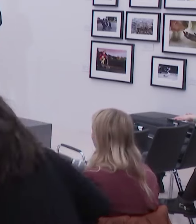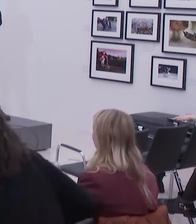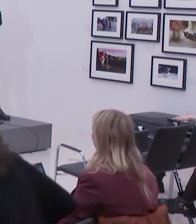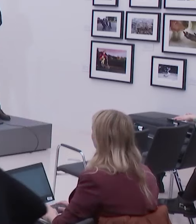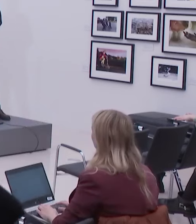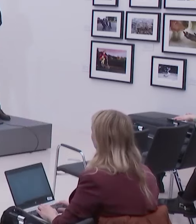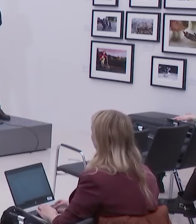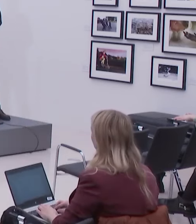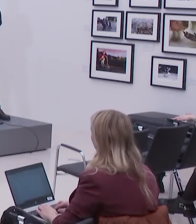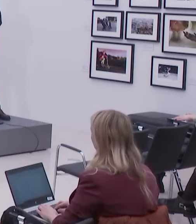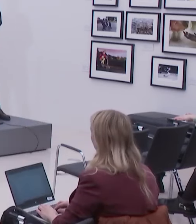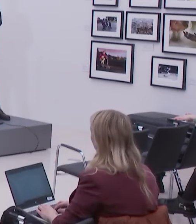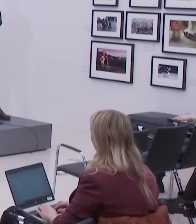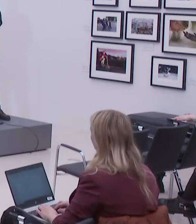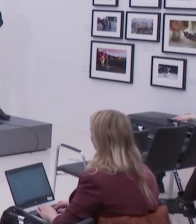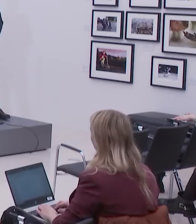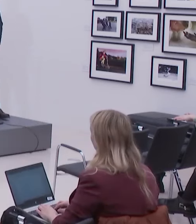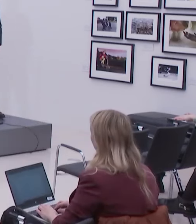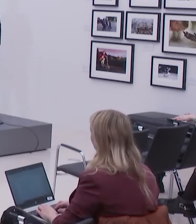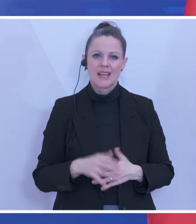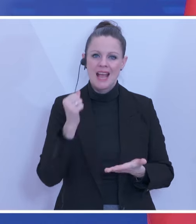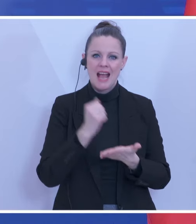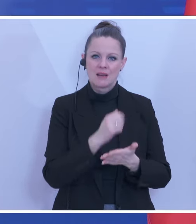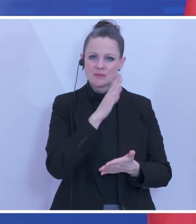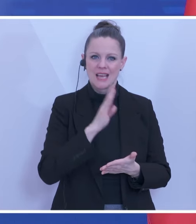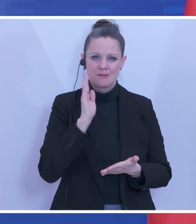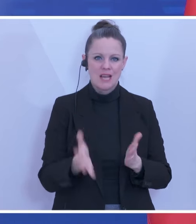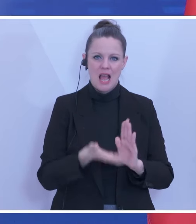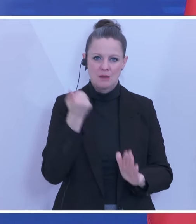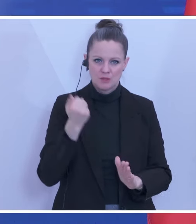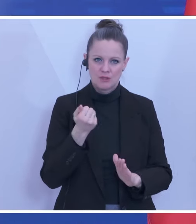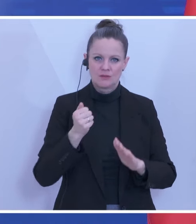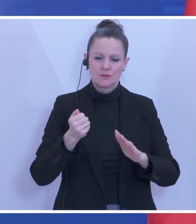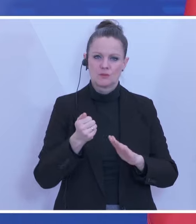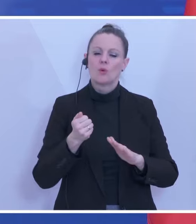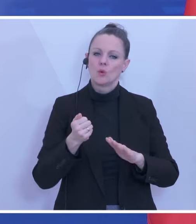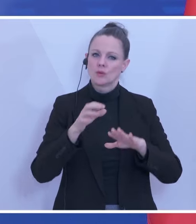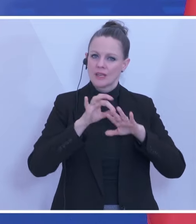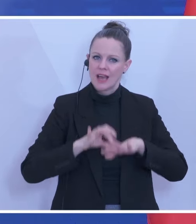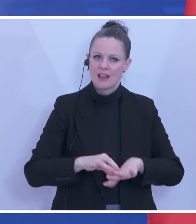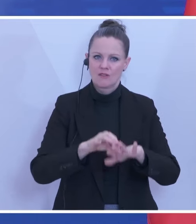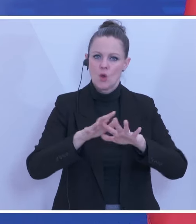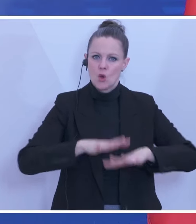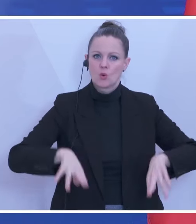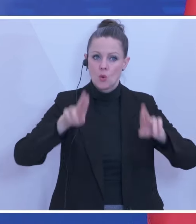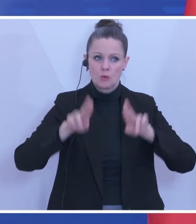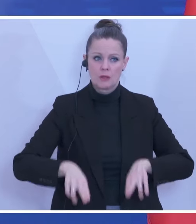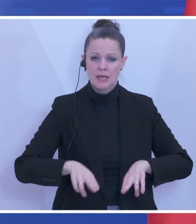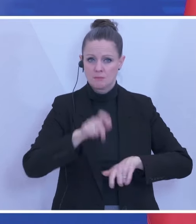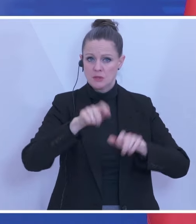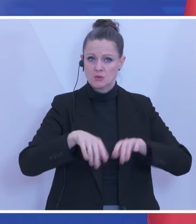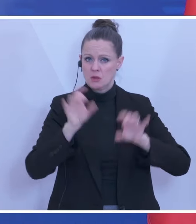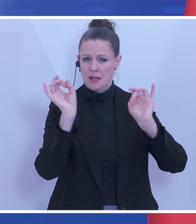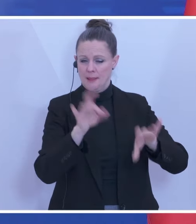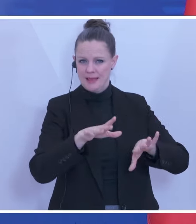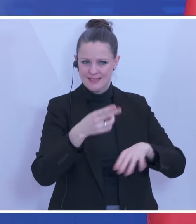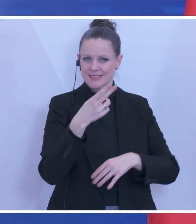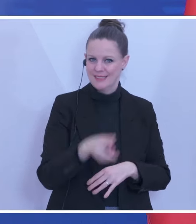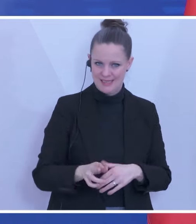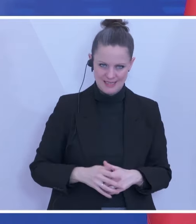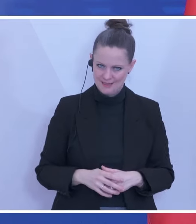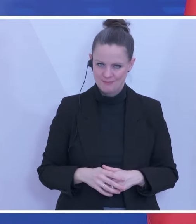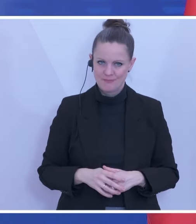Wir lassen auf dem Weg zur Abschaffung des Amtsgeheimnisses und zur Einführung des Grundrechts auf Zugang zu Informationen niemanden alleine. Das ist einmal das Erste. Das ist